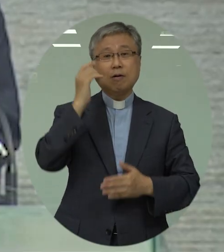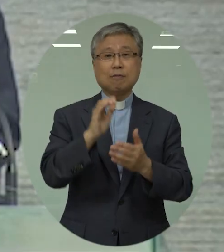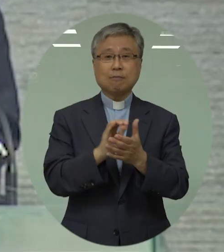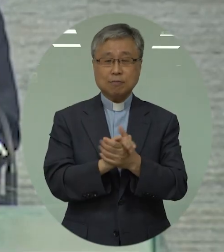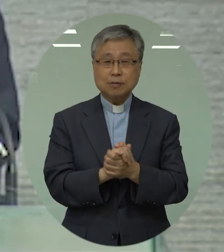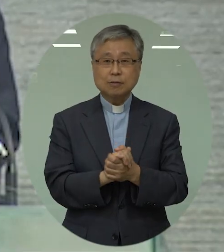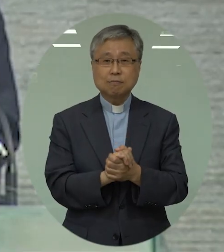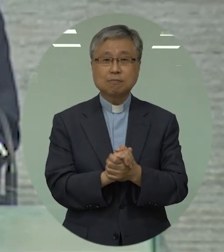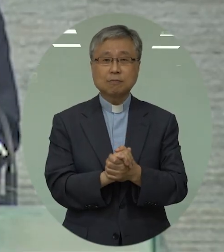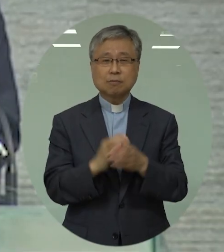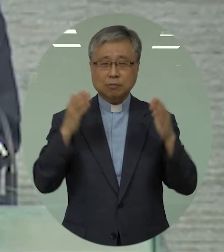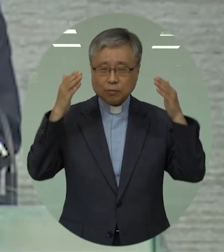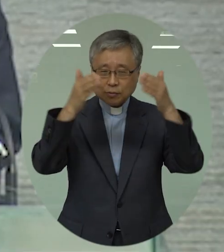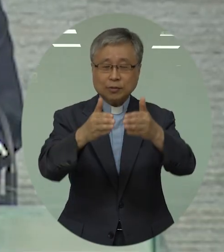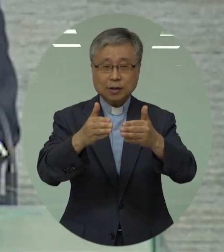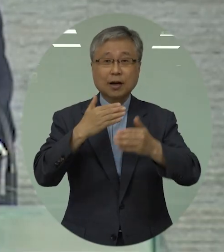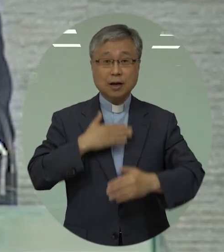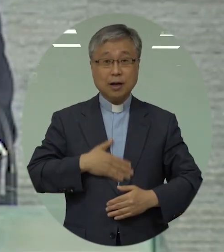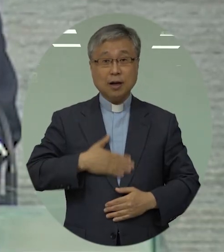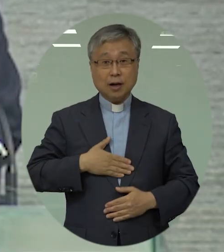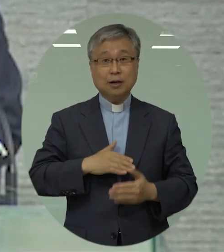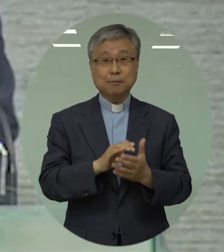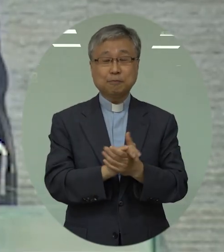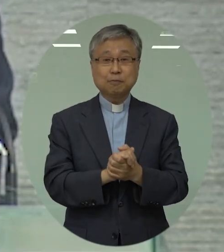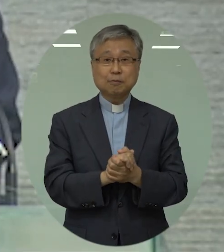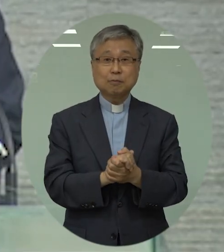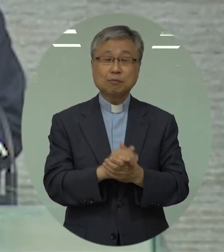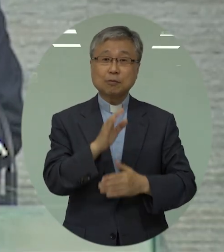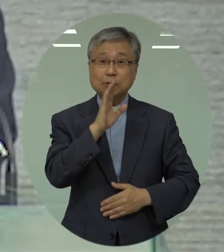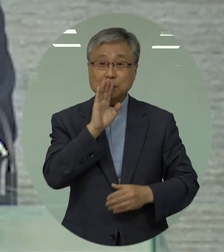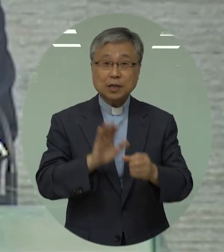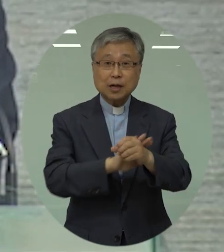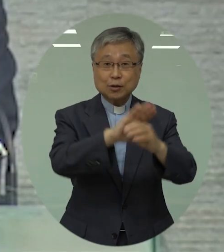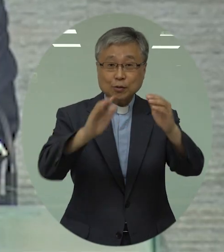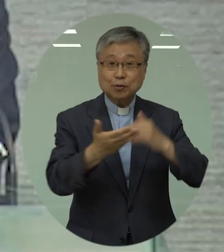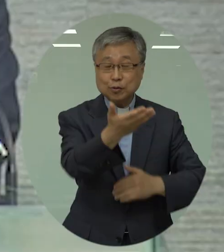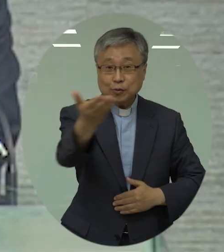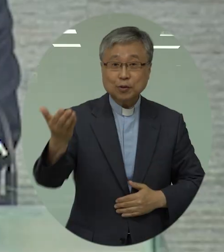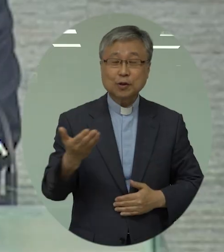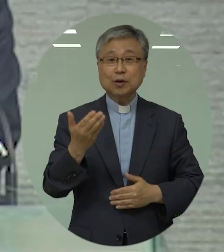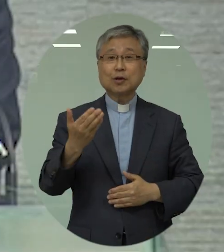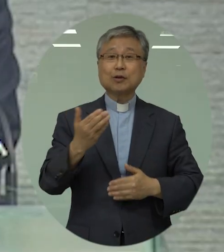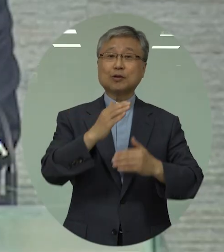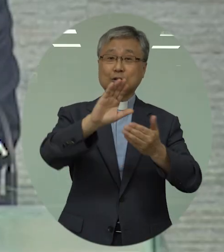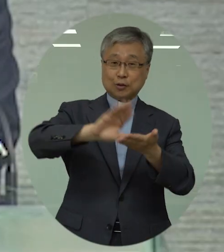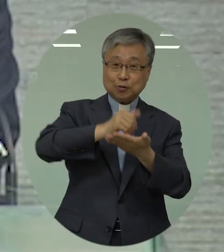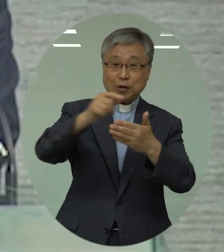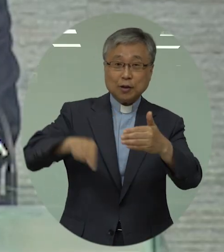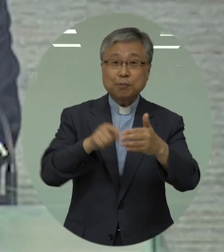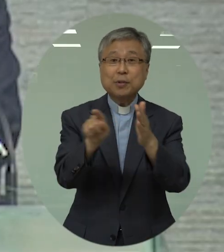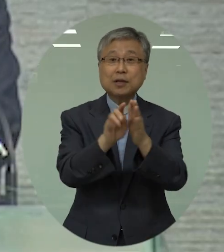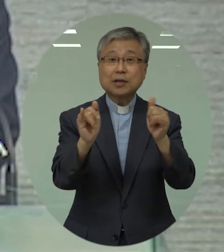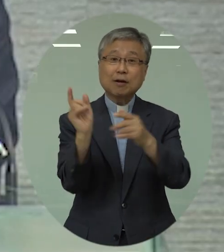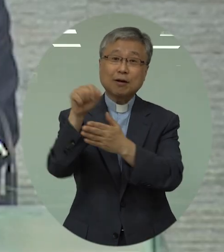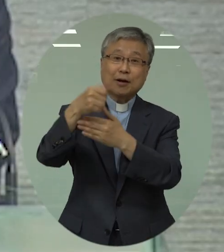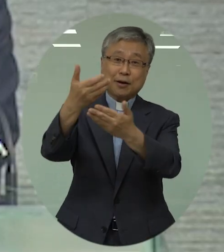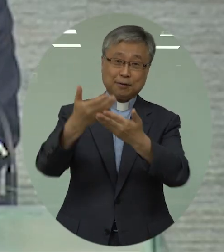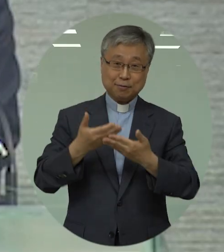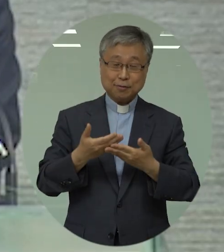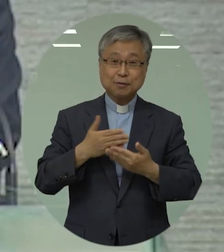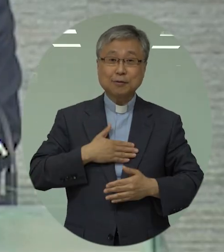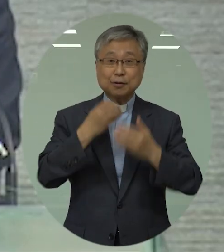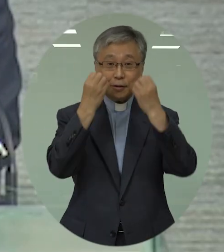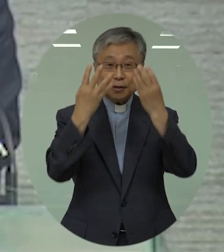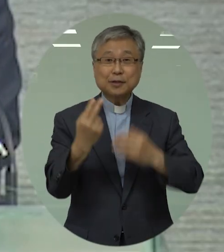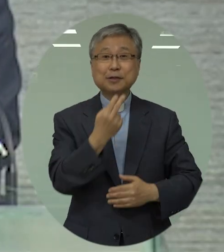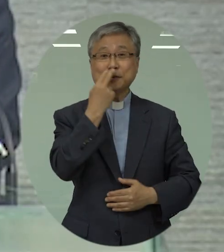도달했다는 것을 알 수가 있습니다. 다음 페이지 넘기시면, 사랑하는 성도님, 성도님은 그리스도 안에서 믿는 자에게 허락된